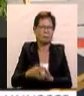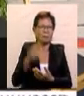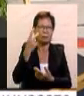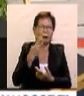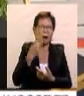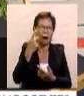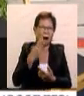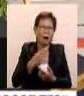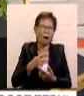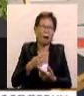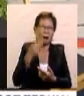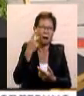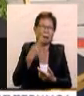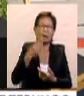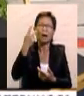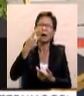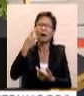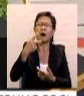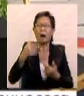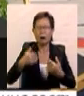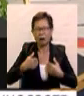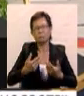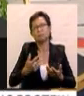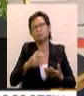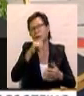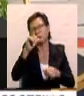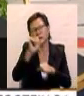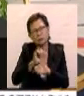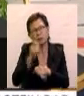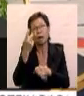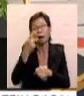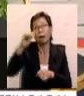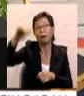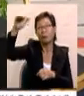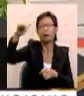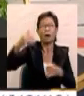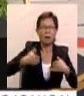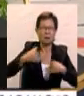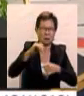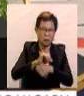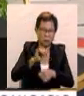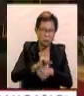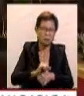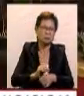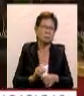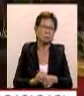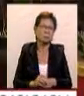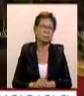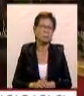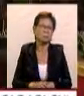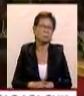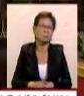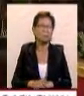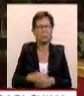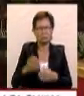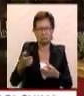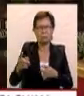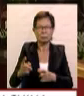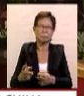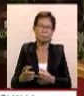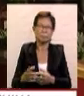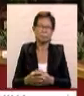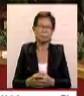lagi. Kerja tak ada. Itulah dapat rumah bandaraya sekolah. Saya